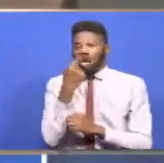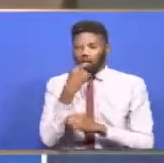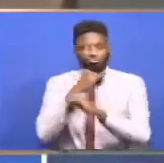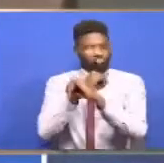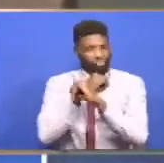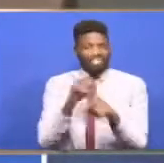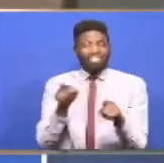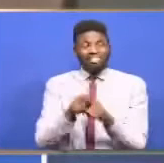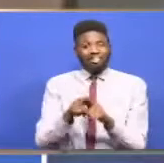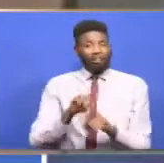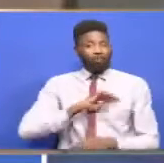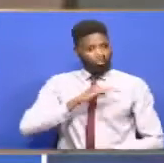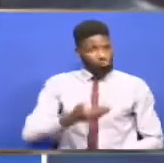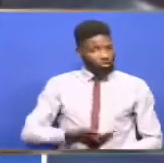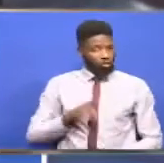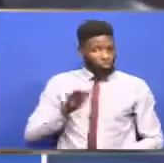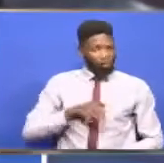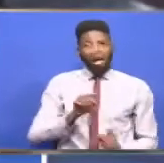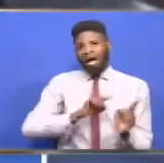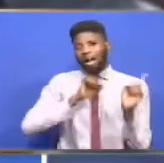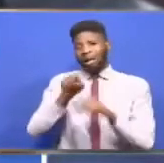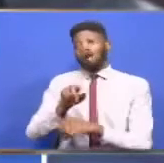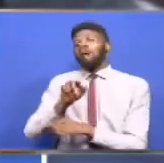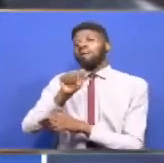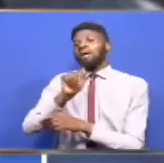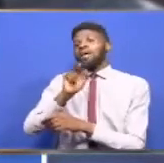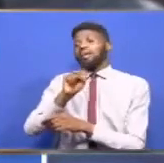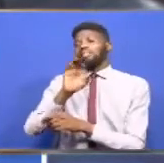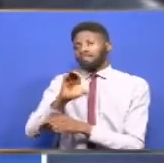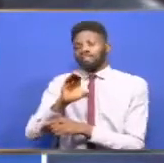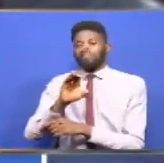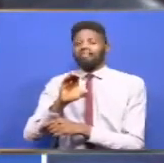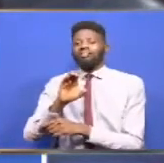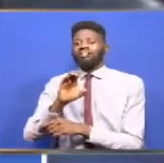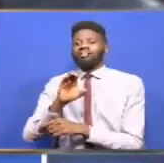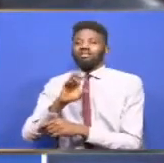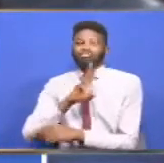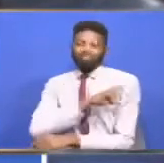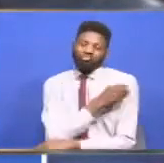ANC clinics. Beatrice Gatonyengetich, Darubini, your Channel 1.